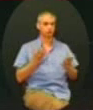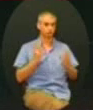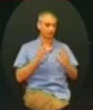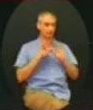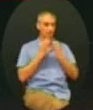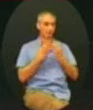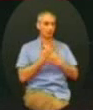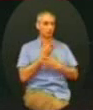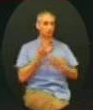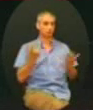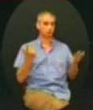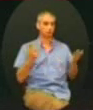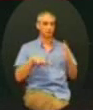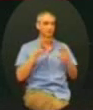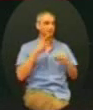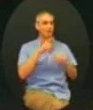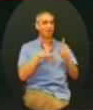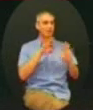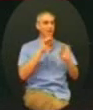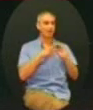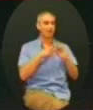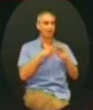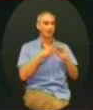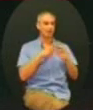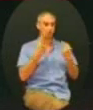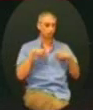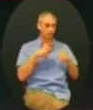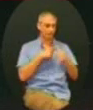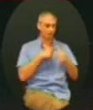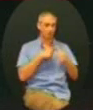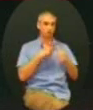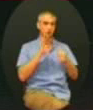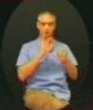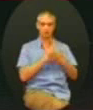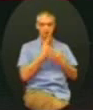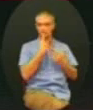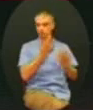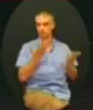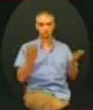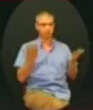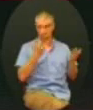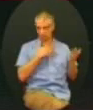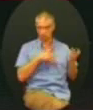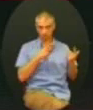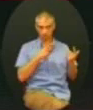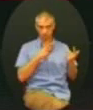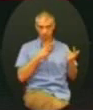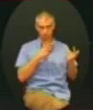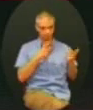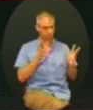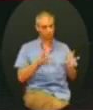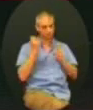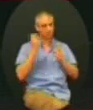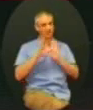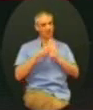ובפורום החדש... יבחרו את היו"ר, יבחרו... תחליטו מה שתחליטו. אתם רוצים לגנוב